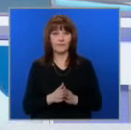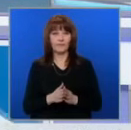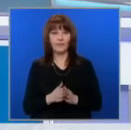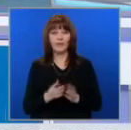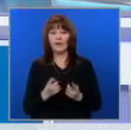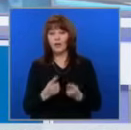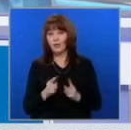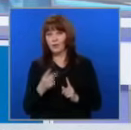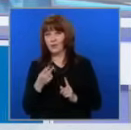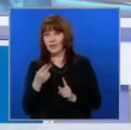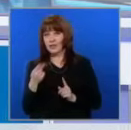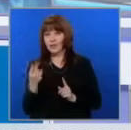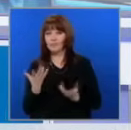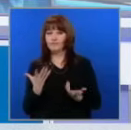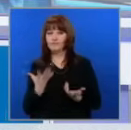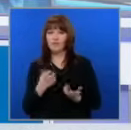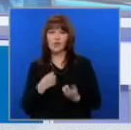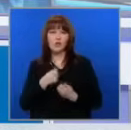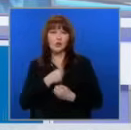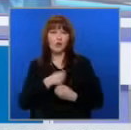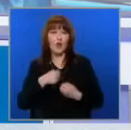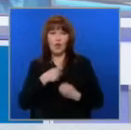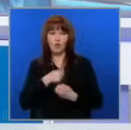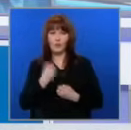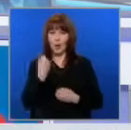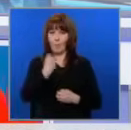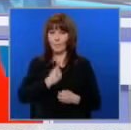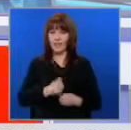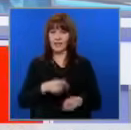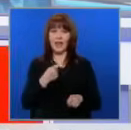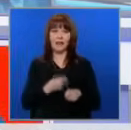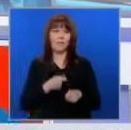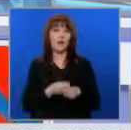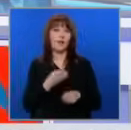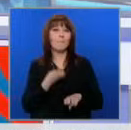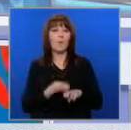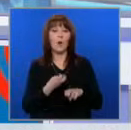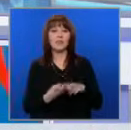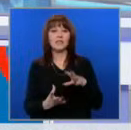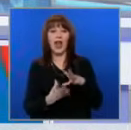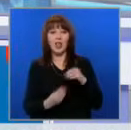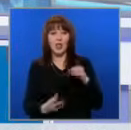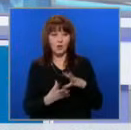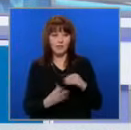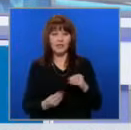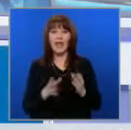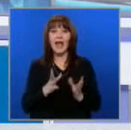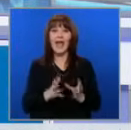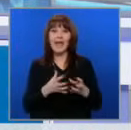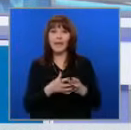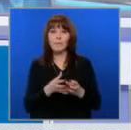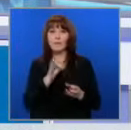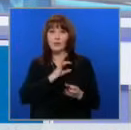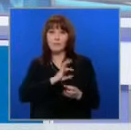И другите теми от деня. Изключително сложна операция направиха в университетската болница Лозенец. Екипът е успял